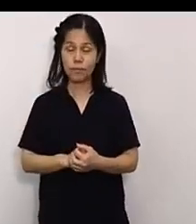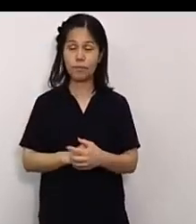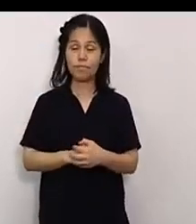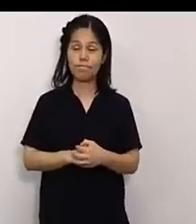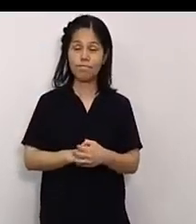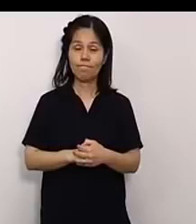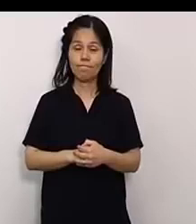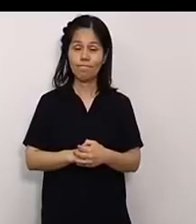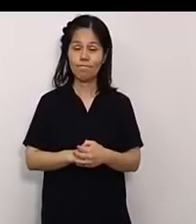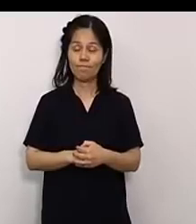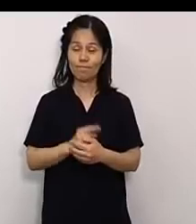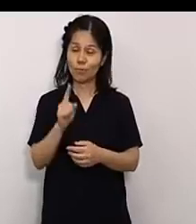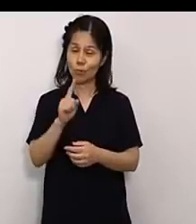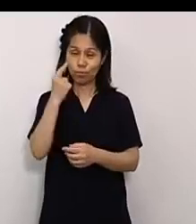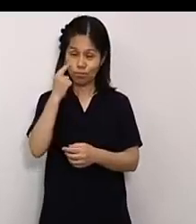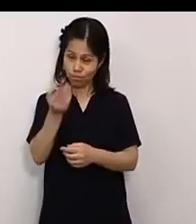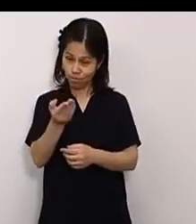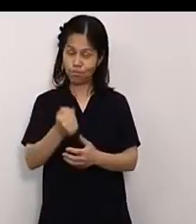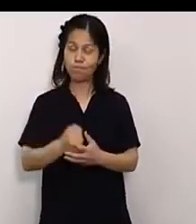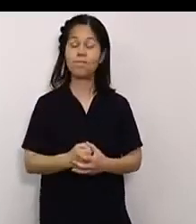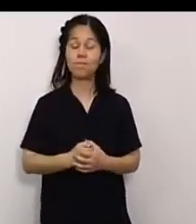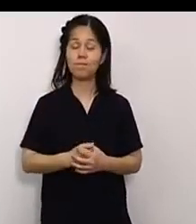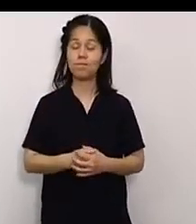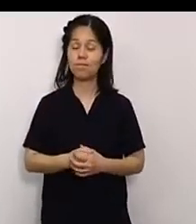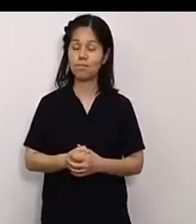ども、どのようにお答えになりますか。